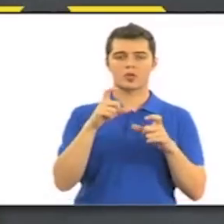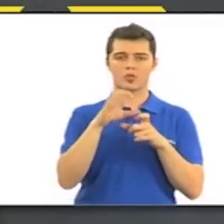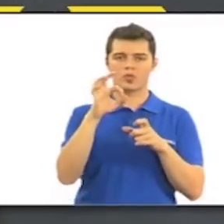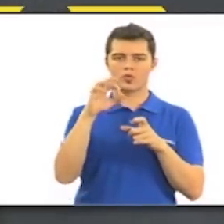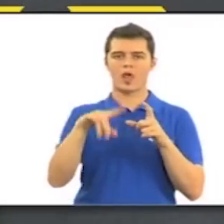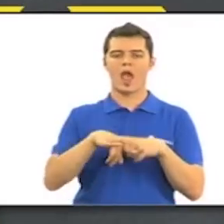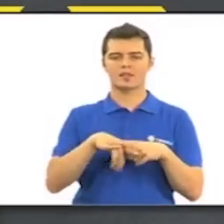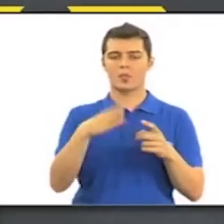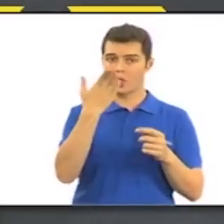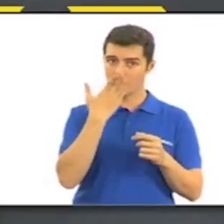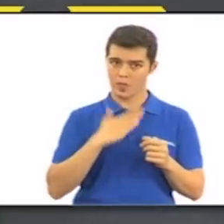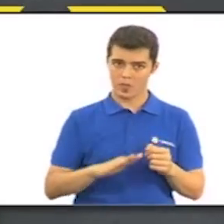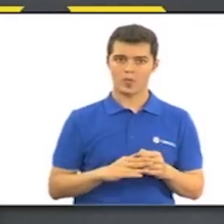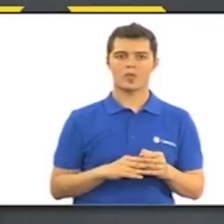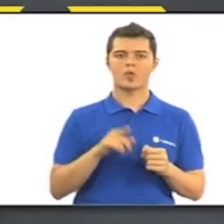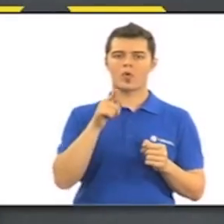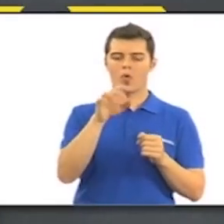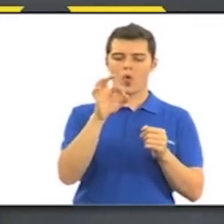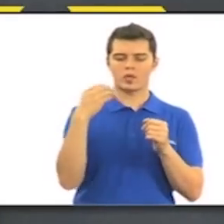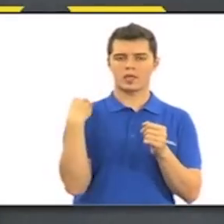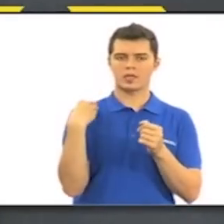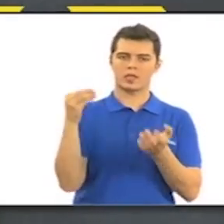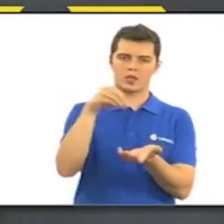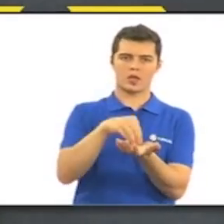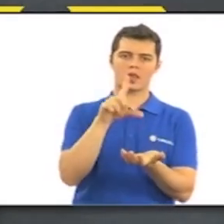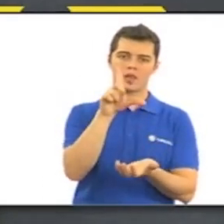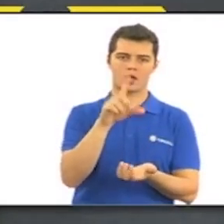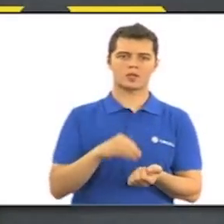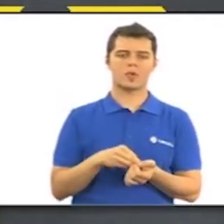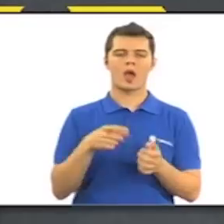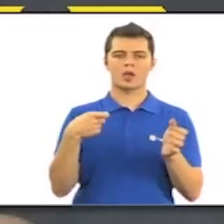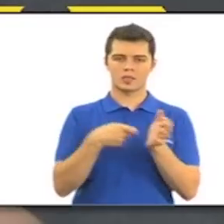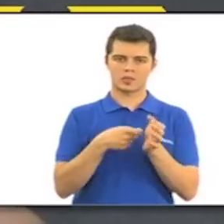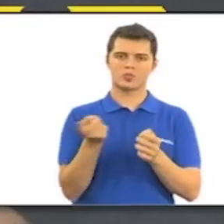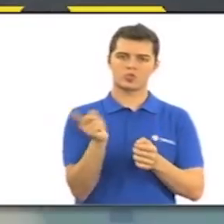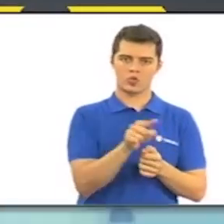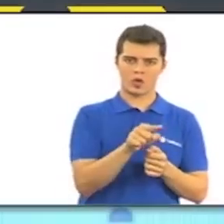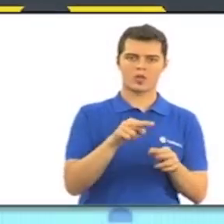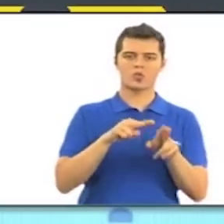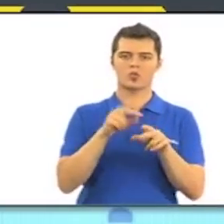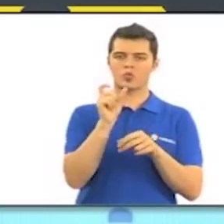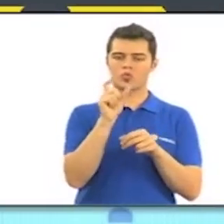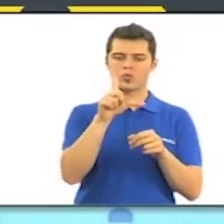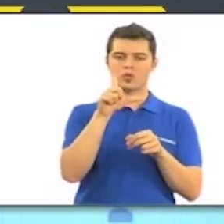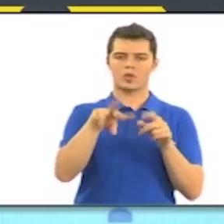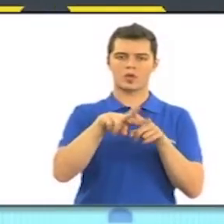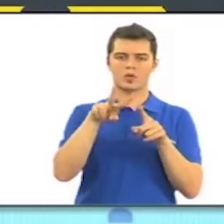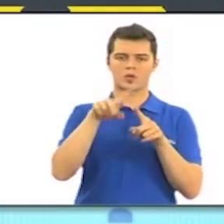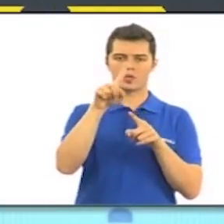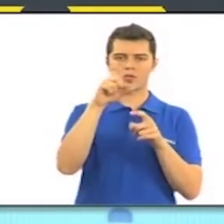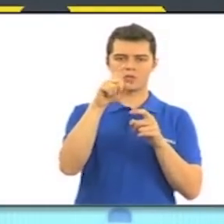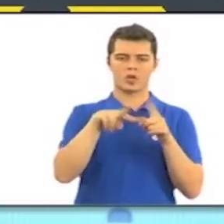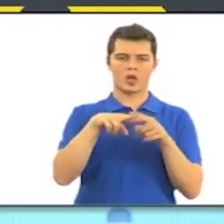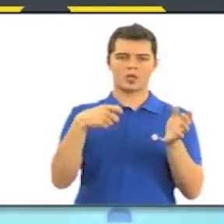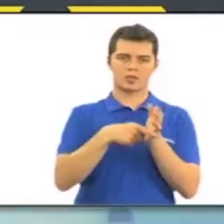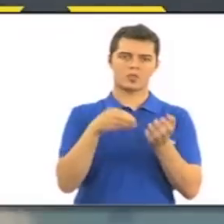Bir Google hesabımız yoksa oluştur butonuna dokunarak hesap oluşturma ekranına giriyoruz. Burada ad,